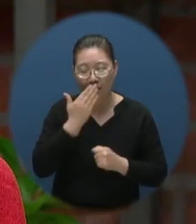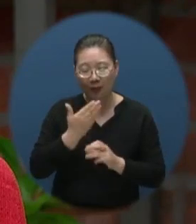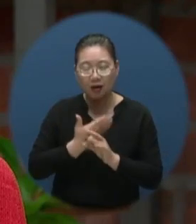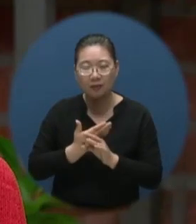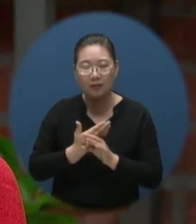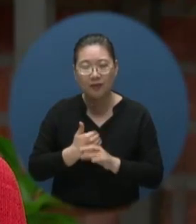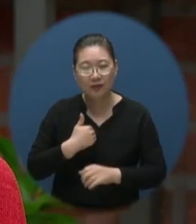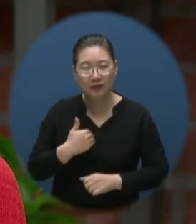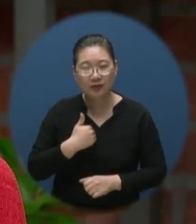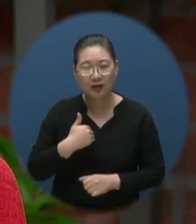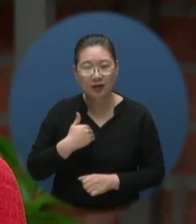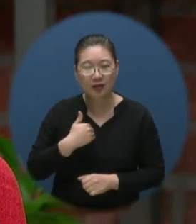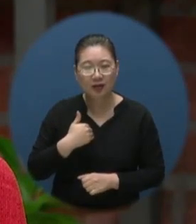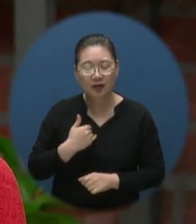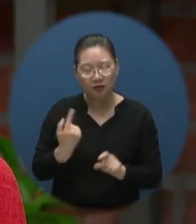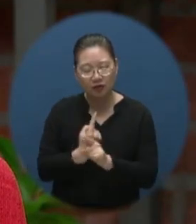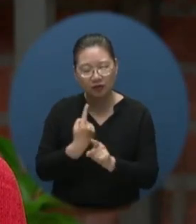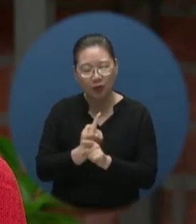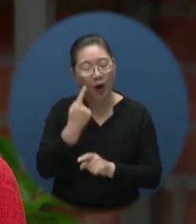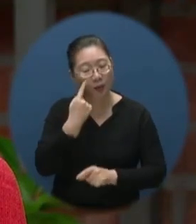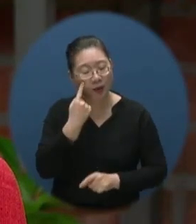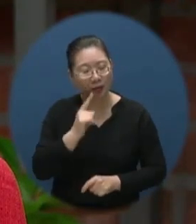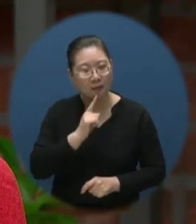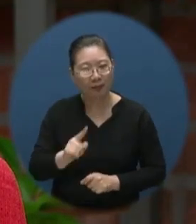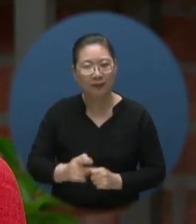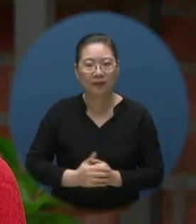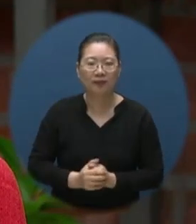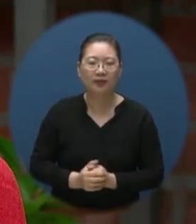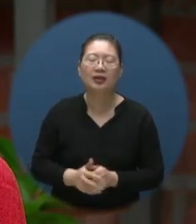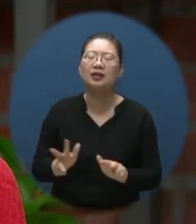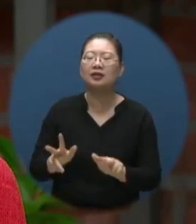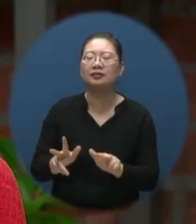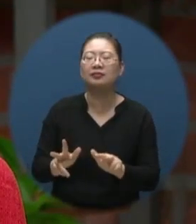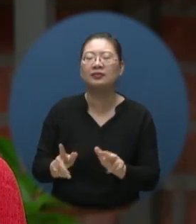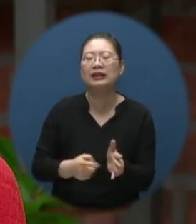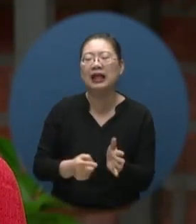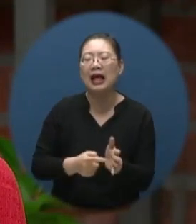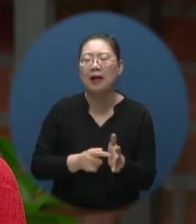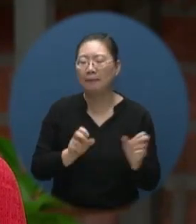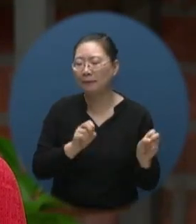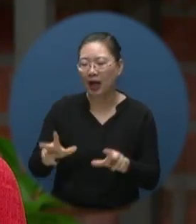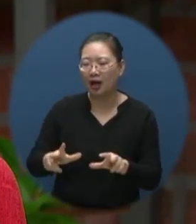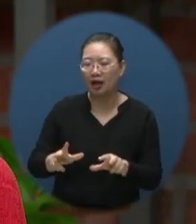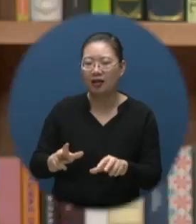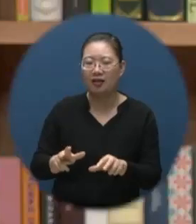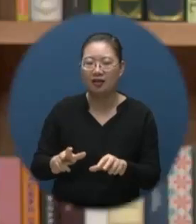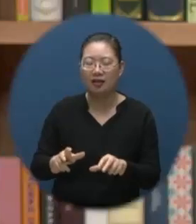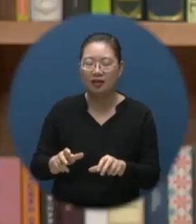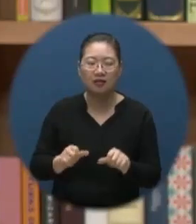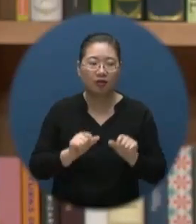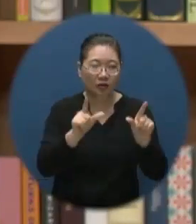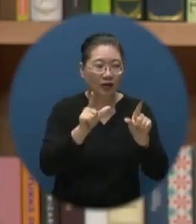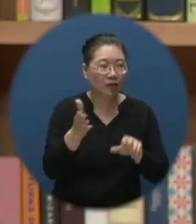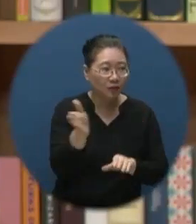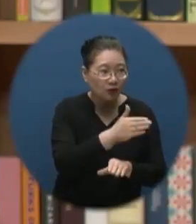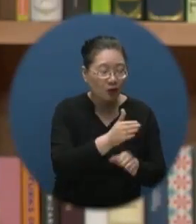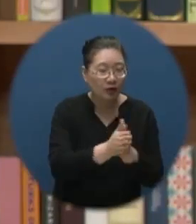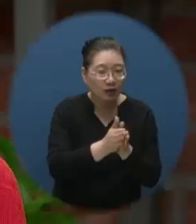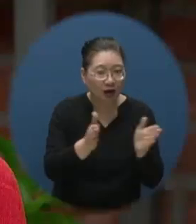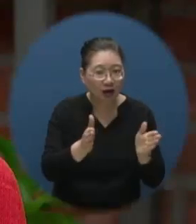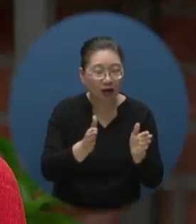있으면 내가 치료해보겠다 그랬더니 당장 해달래요. 그래서 침 놔드렸어요. 그날부터 시작해서?